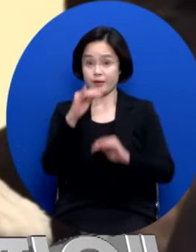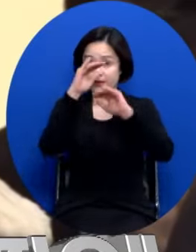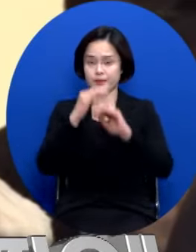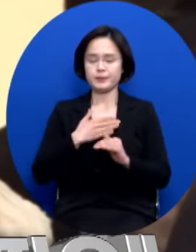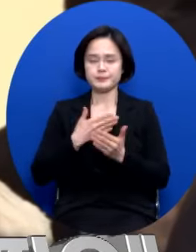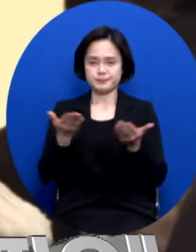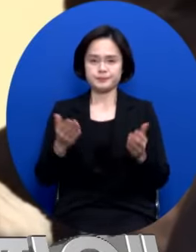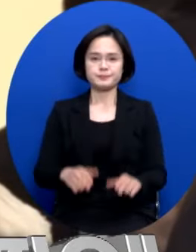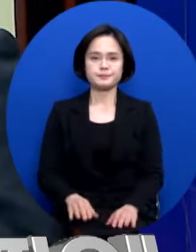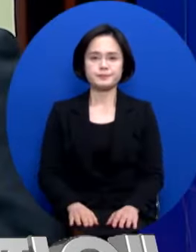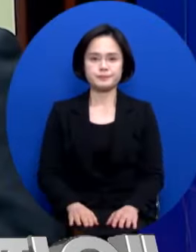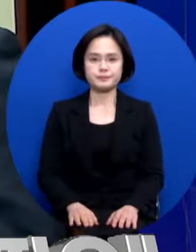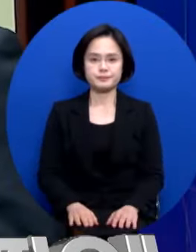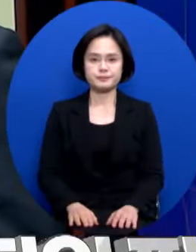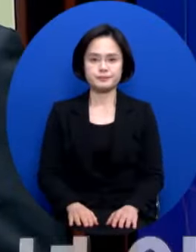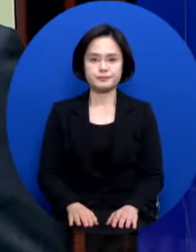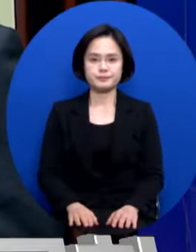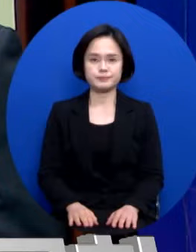소식 준비했습니다.